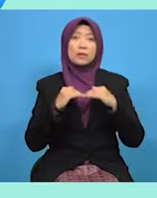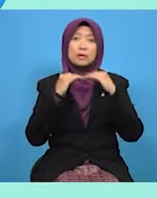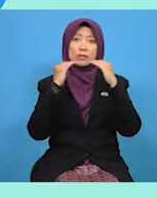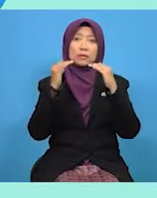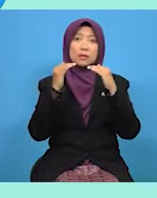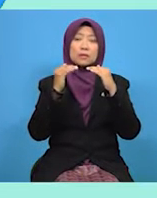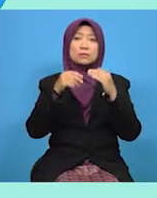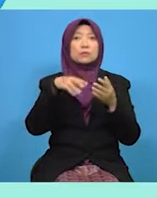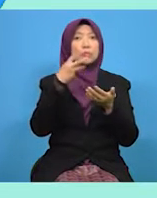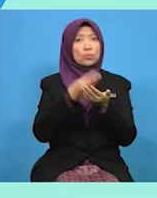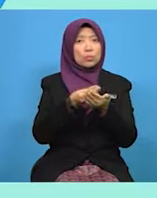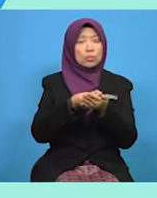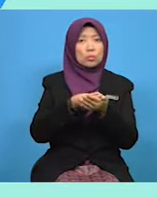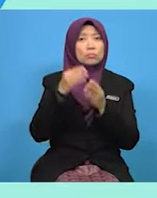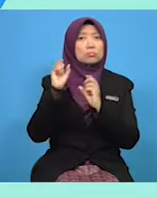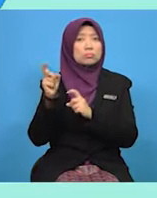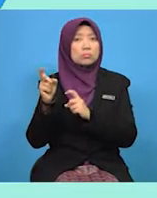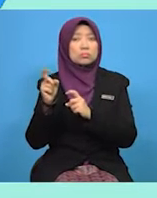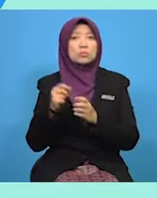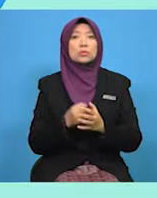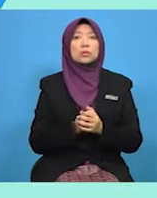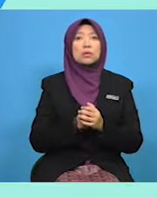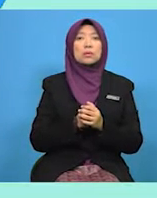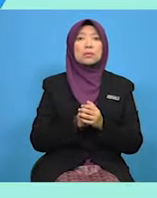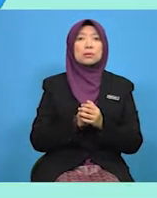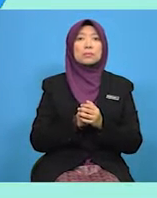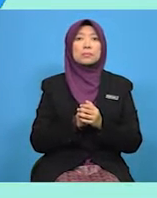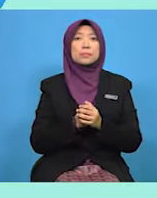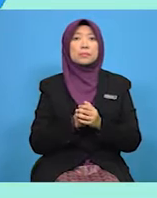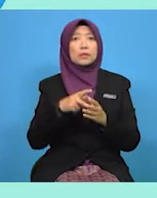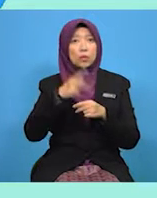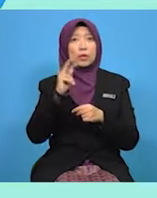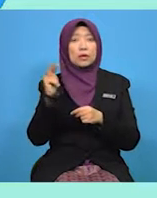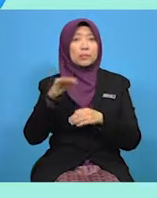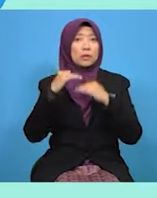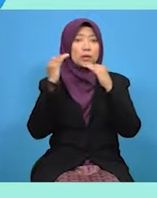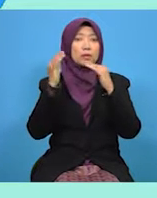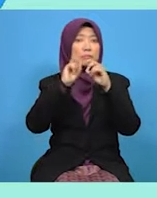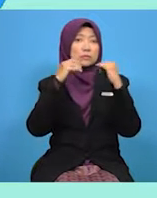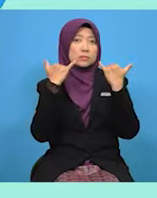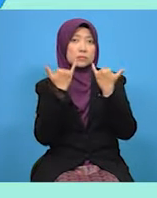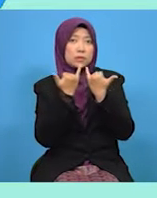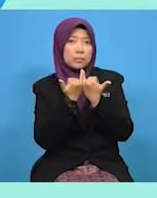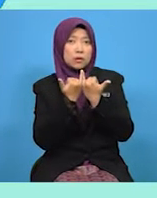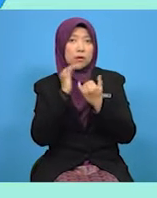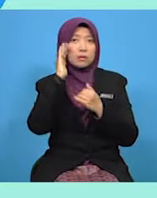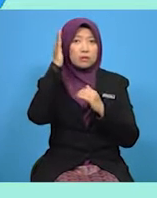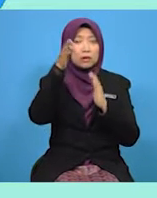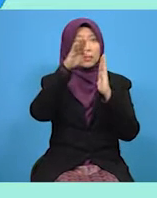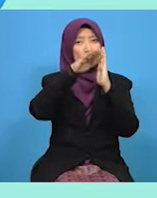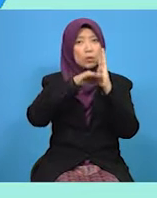Peningkatan upah pula menyebabkan kos pengeluaran meningkat. Firma akan